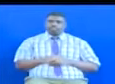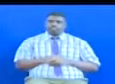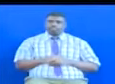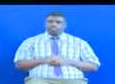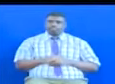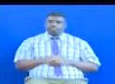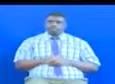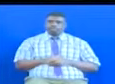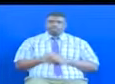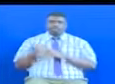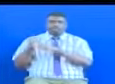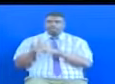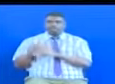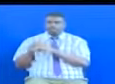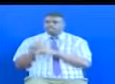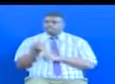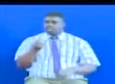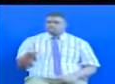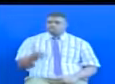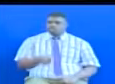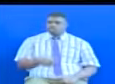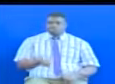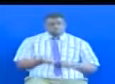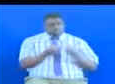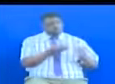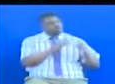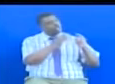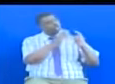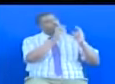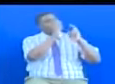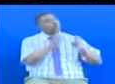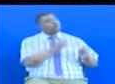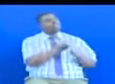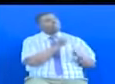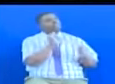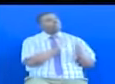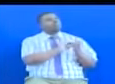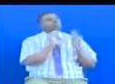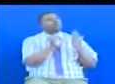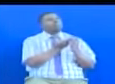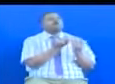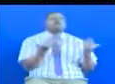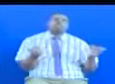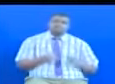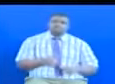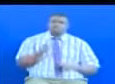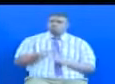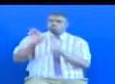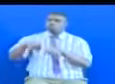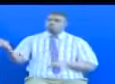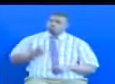Tukipima demokrasia ndogo tu hivi, kesho tukipewa dola katika nchi hii tutafanya mangapi? Wabunge wanakuja inbox